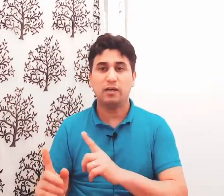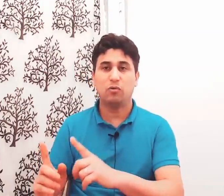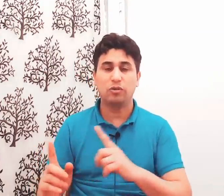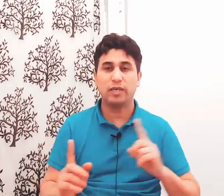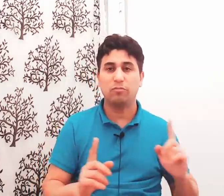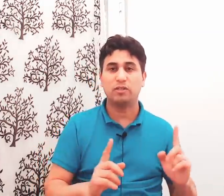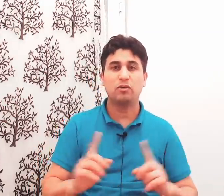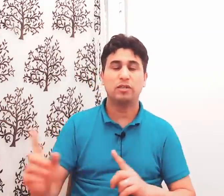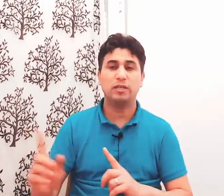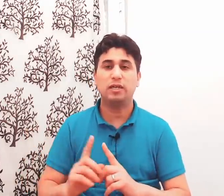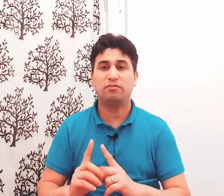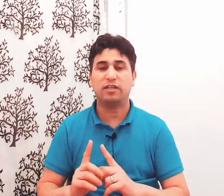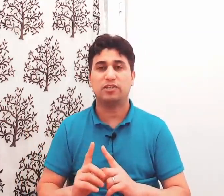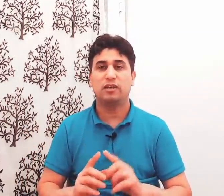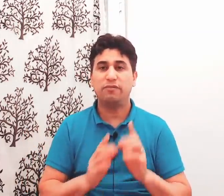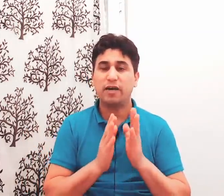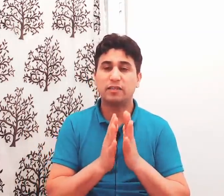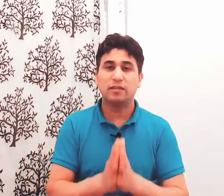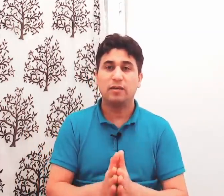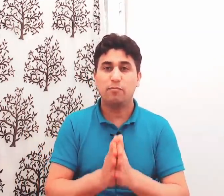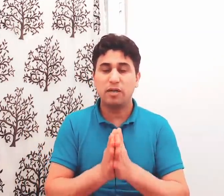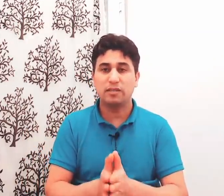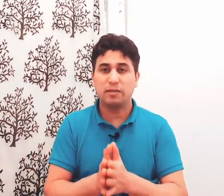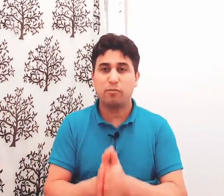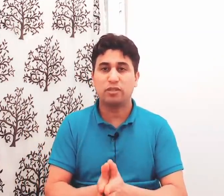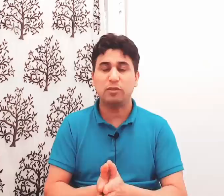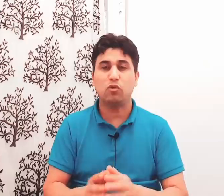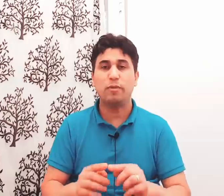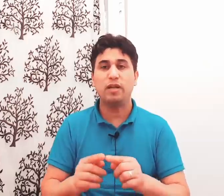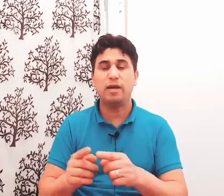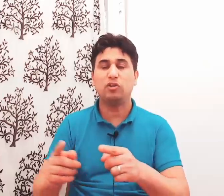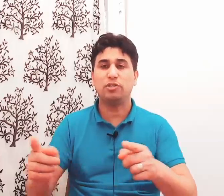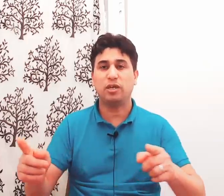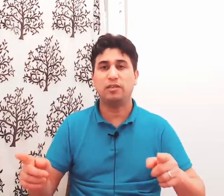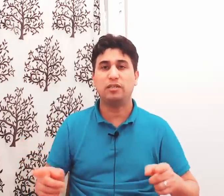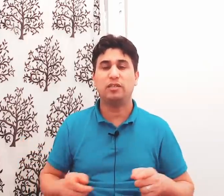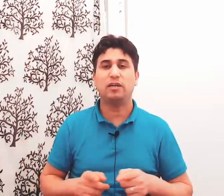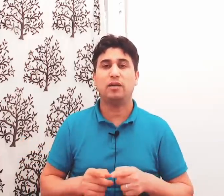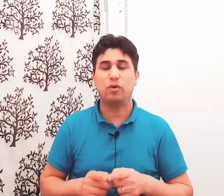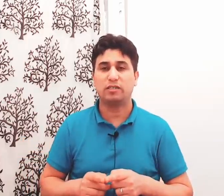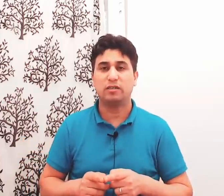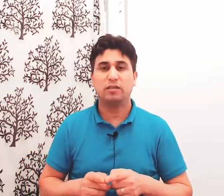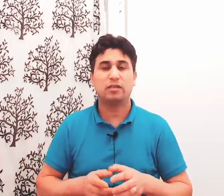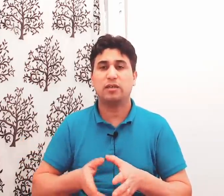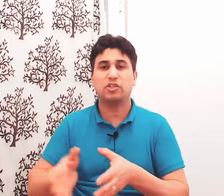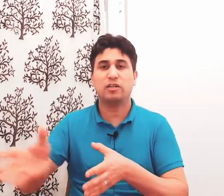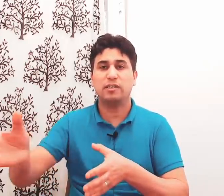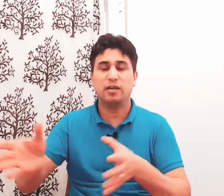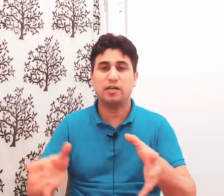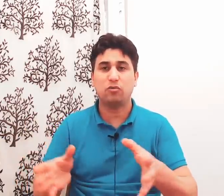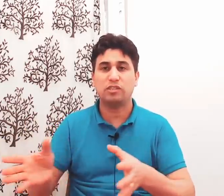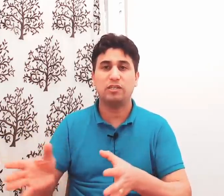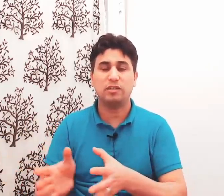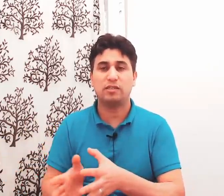ساعه اون كيلومتر يعني على الفلاش. فقط مولين ديبورتي هما اللي ما عندهمش تحديد ديال الوقت، يقدر يجري